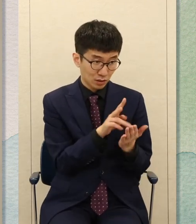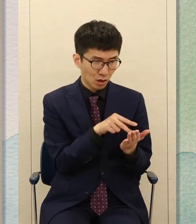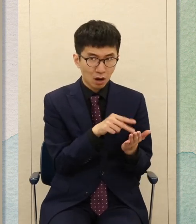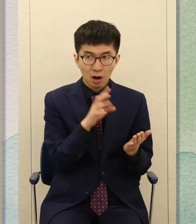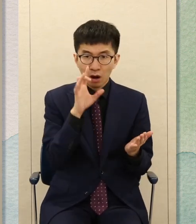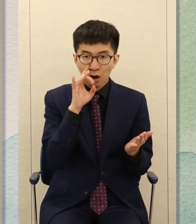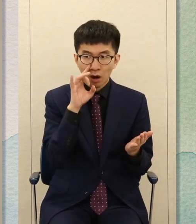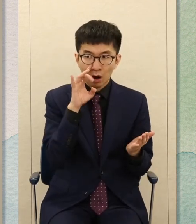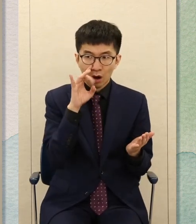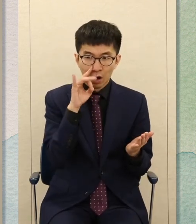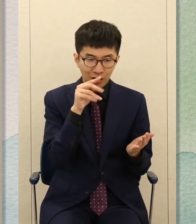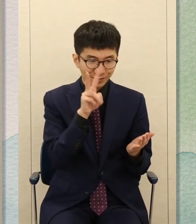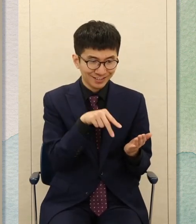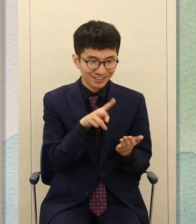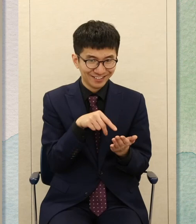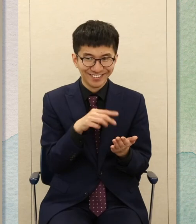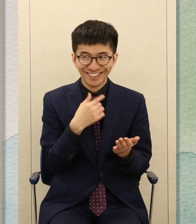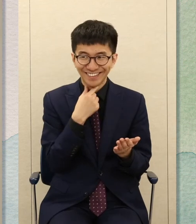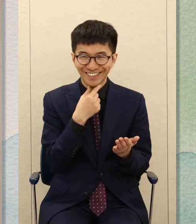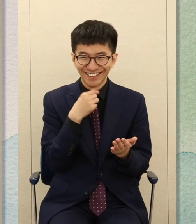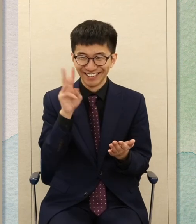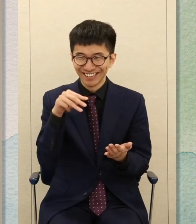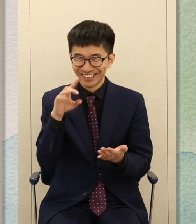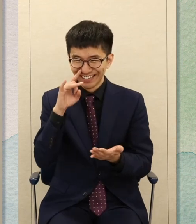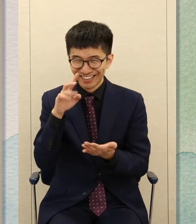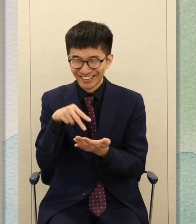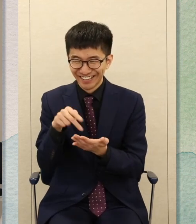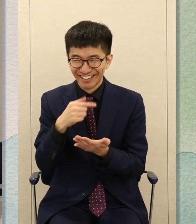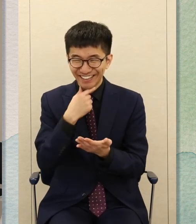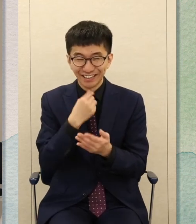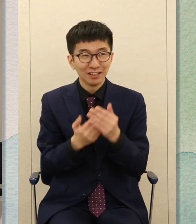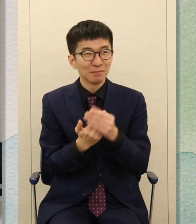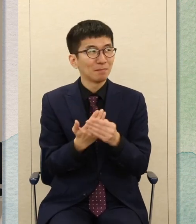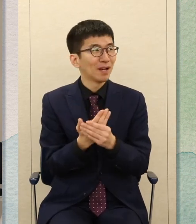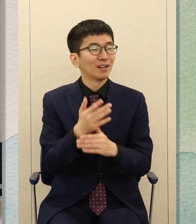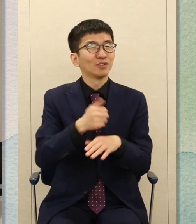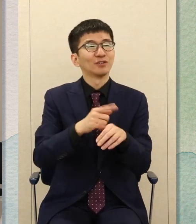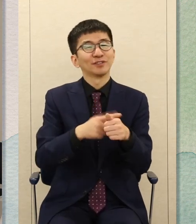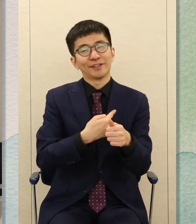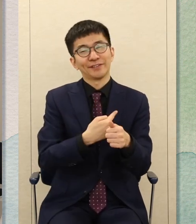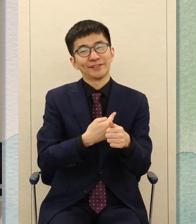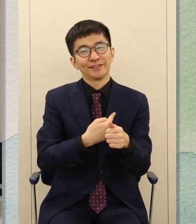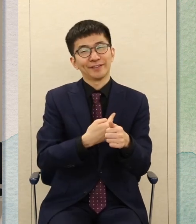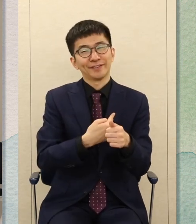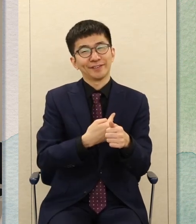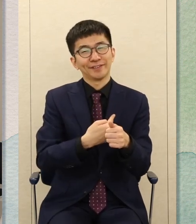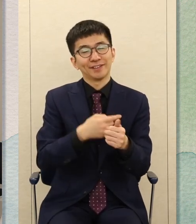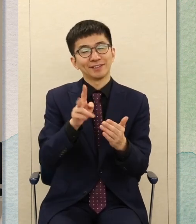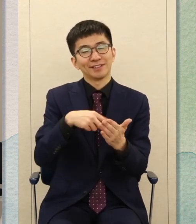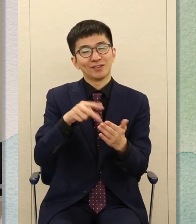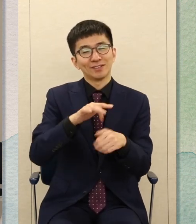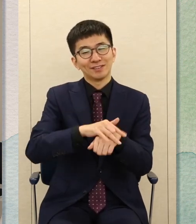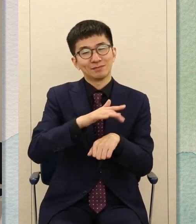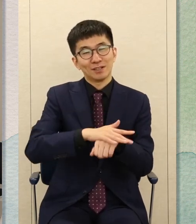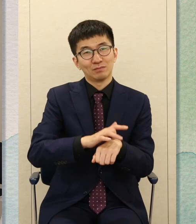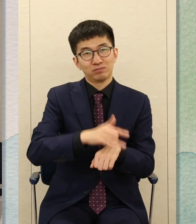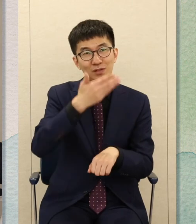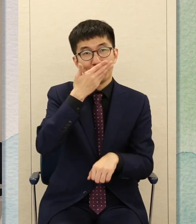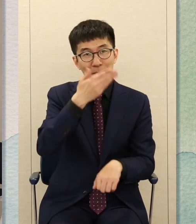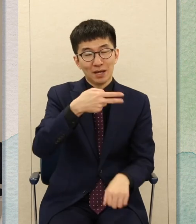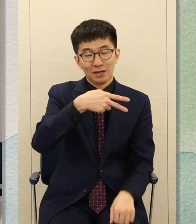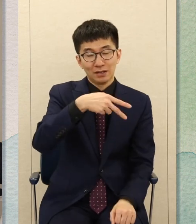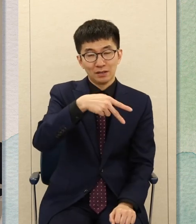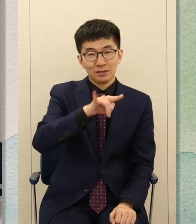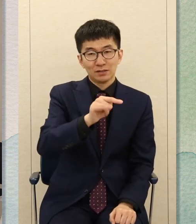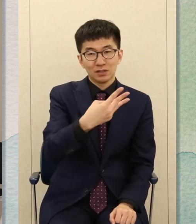읽게 만들면 저절로 독서 능력이 생기잖아요. 예. 그러니까 제가 어렸을 때 맨날 얘기하거든요. 그래서 셜록 홈즈